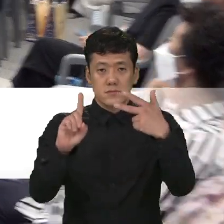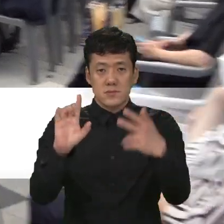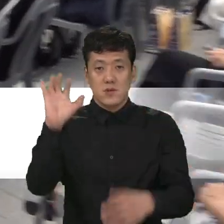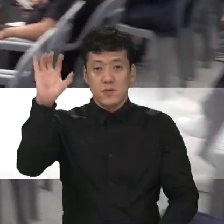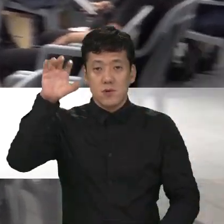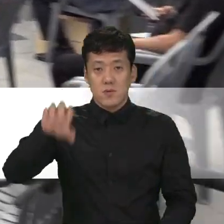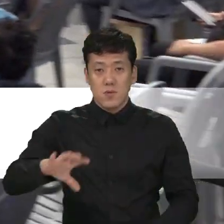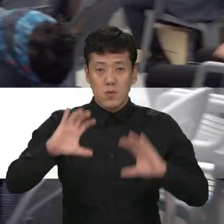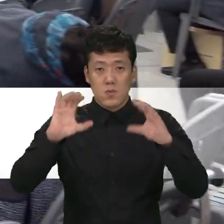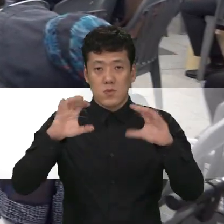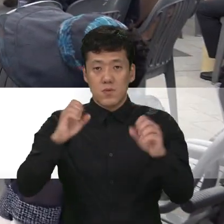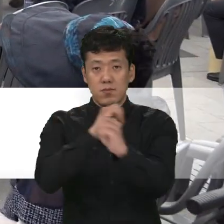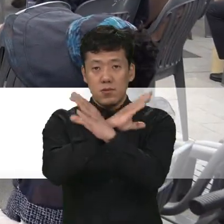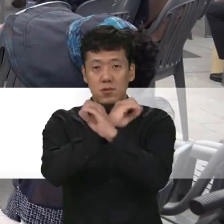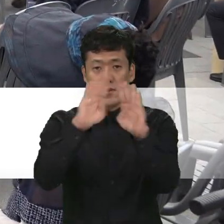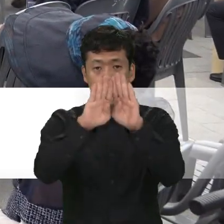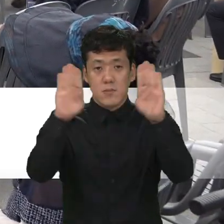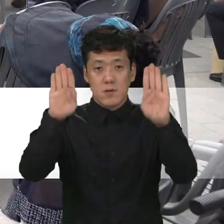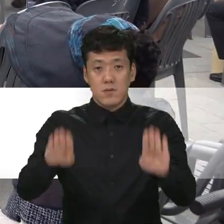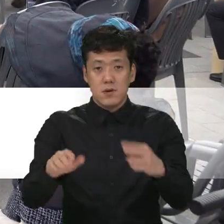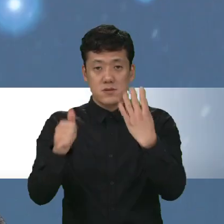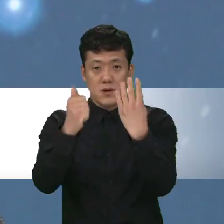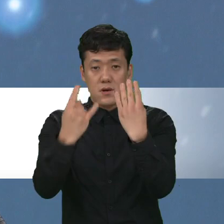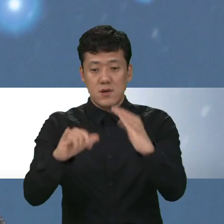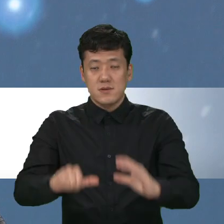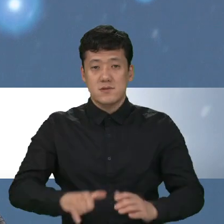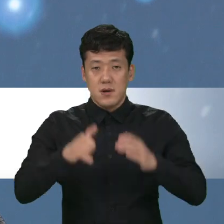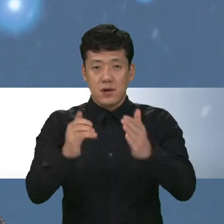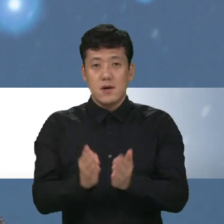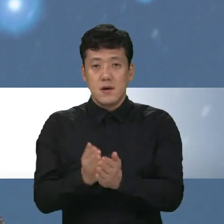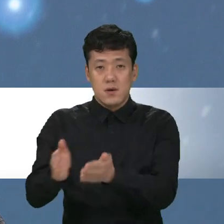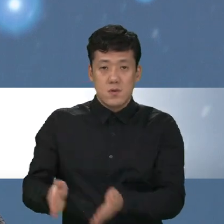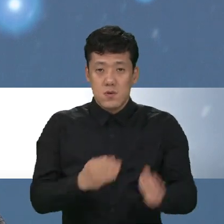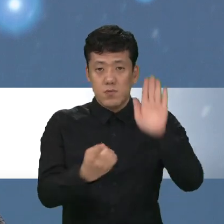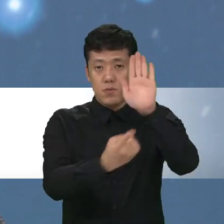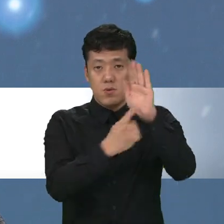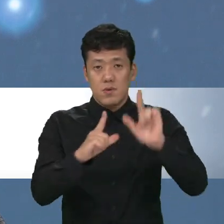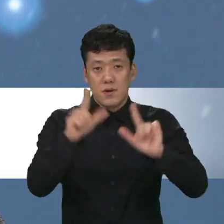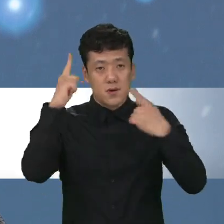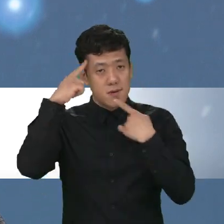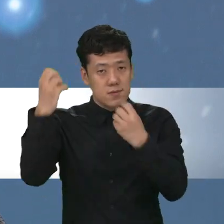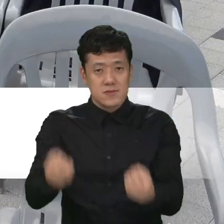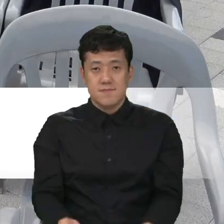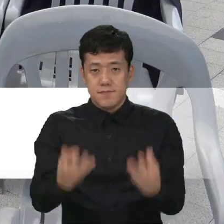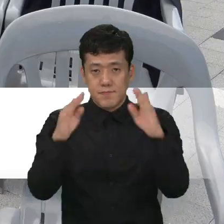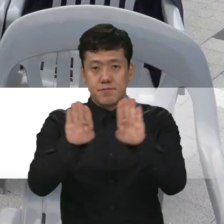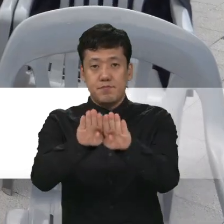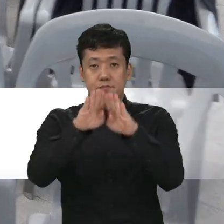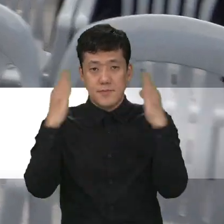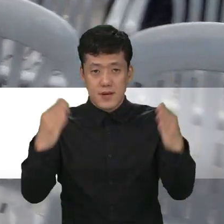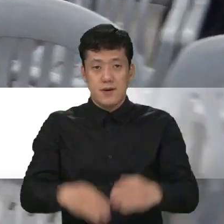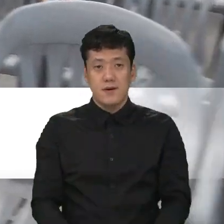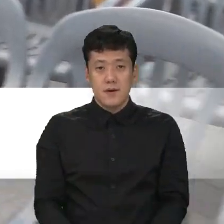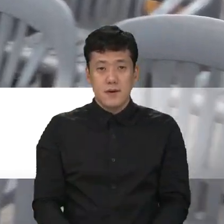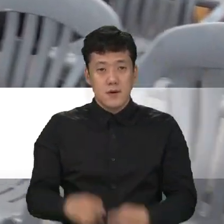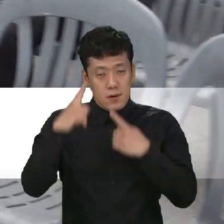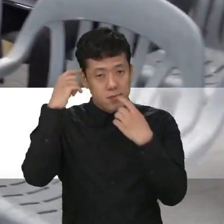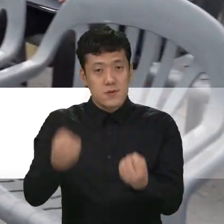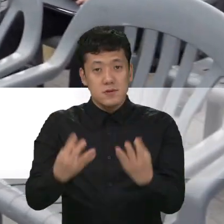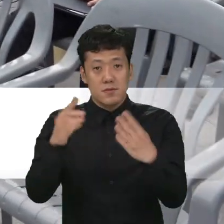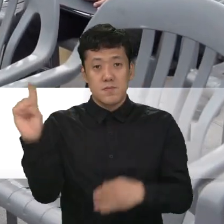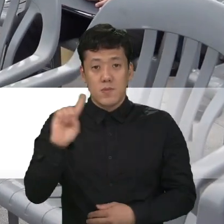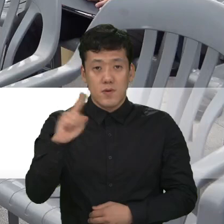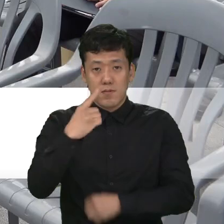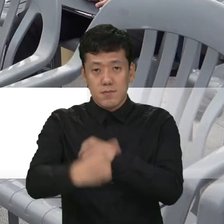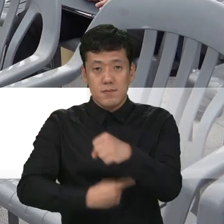지난 1일 후 미 꽃 국립 등대 박물관 에서 제 4회 세 개의 항목 표지에 날 기념식이 열렸습니다 세계 항로표지 에